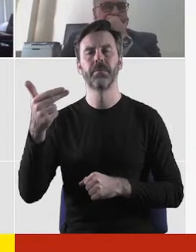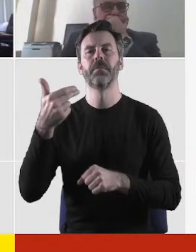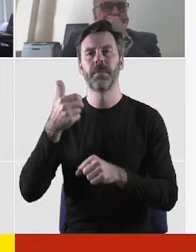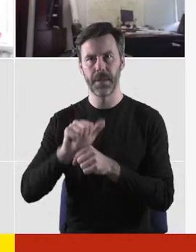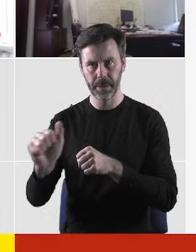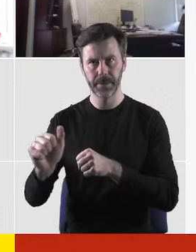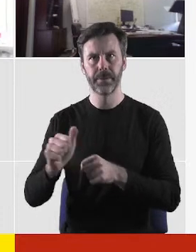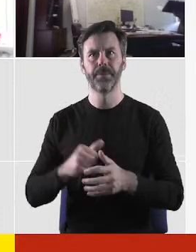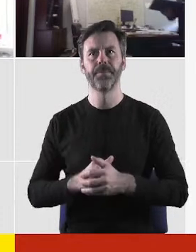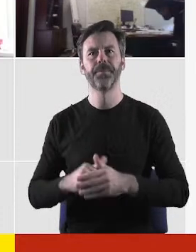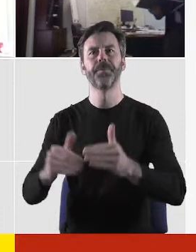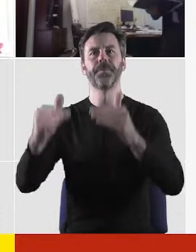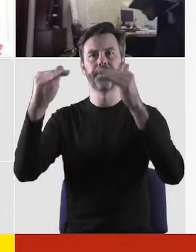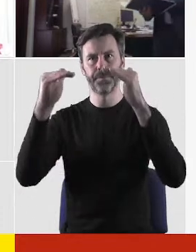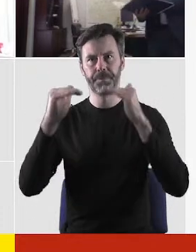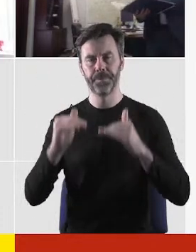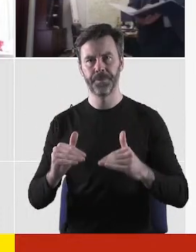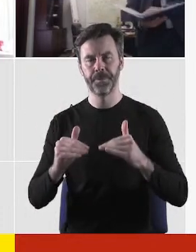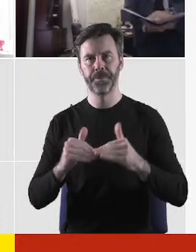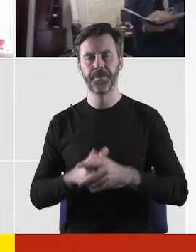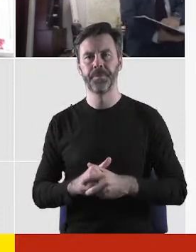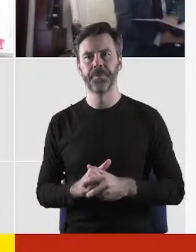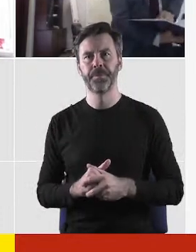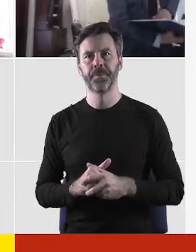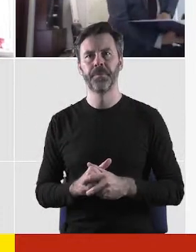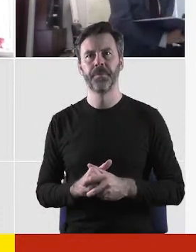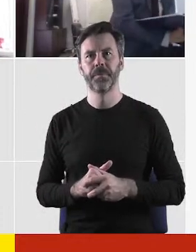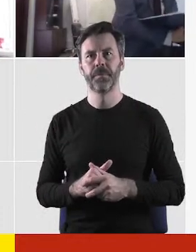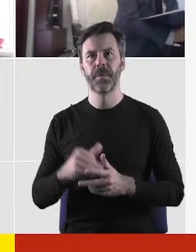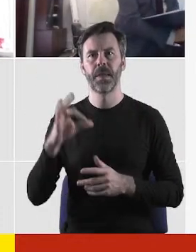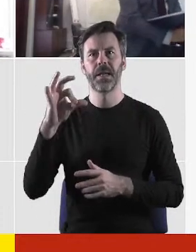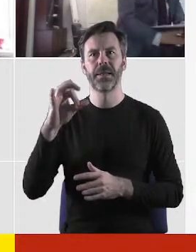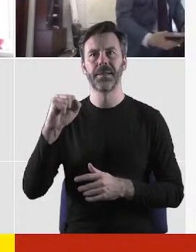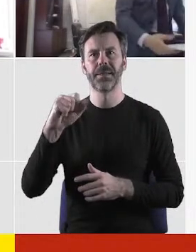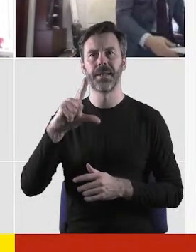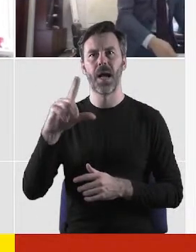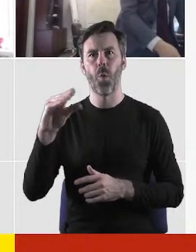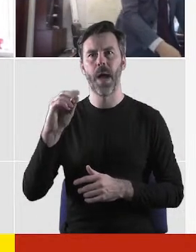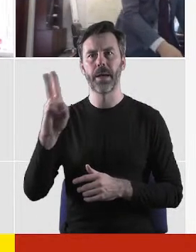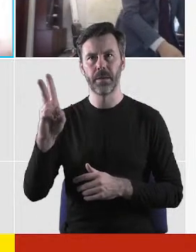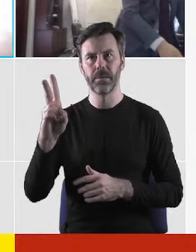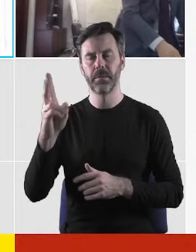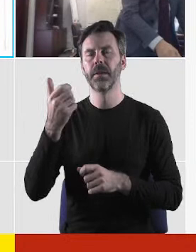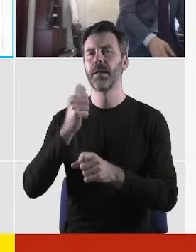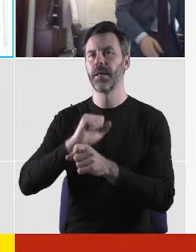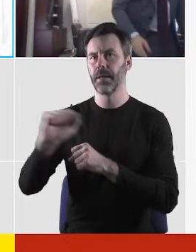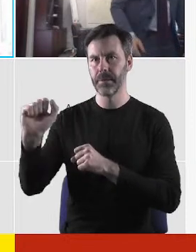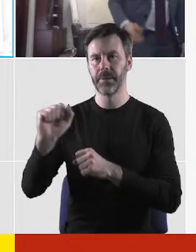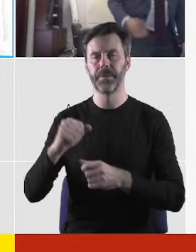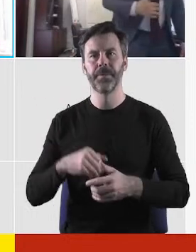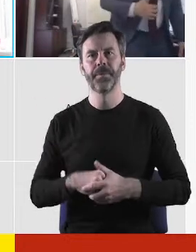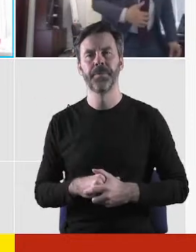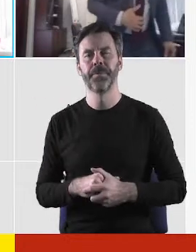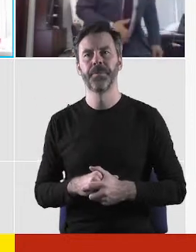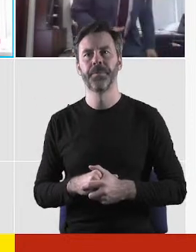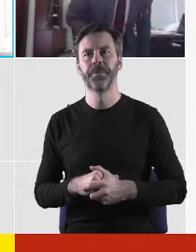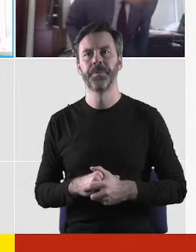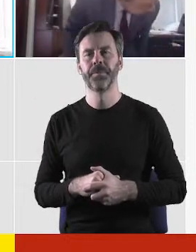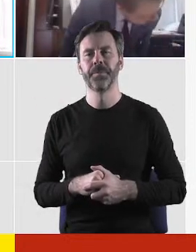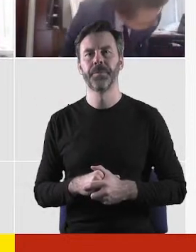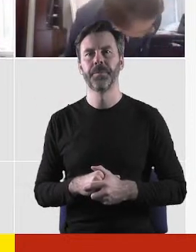obecna. Dzień dobry. Pan radny Paweł Sałek. Dzień dobry, witam, jestem. Dzień